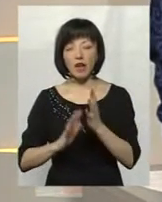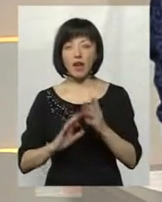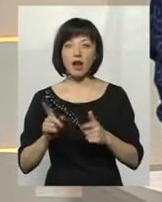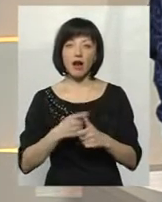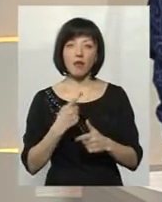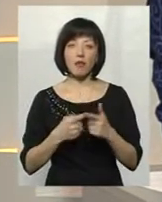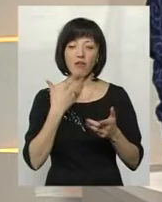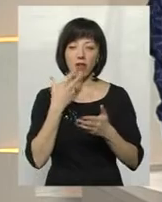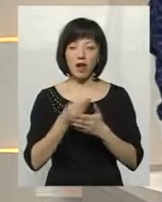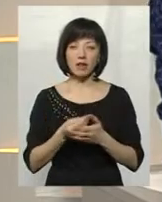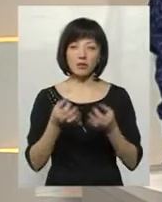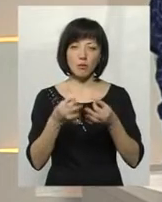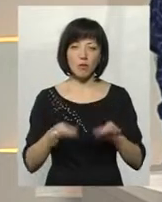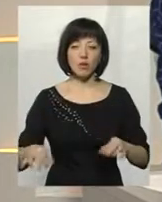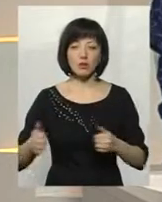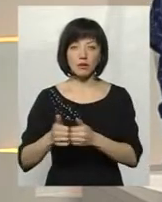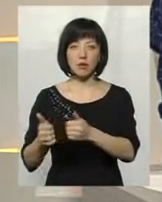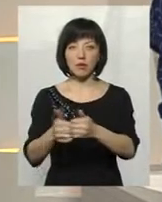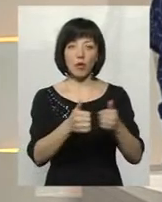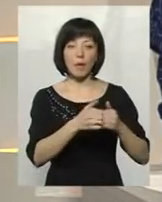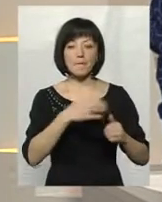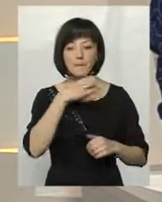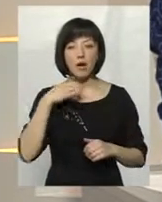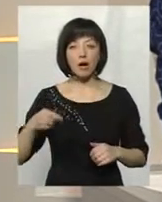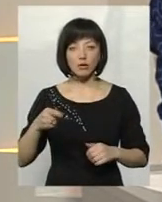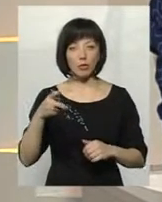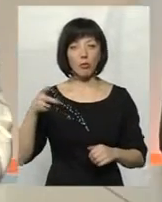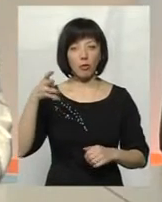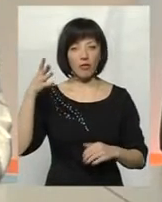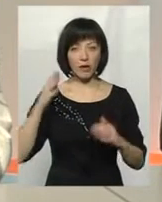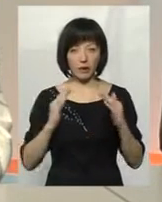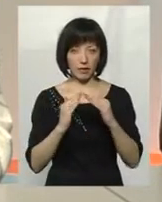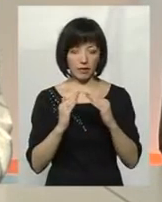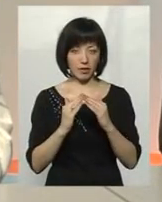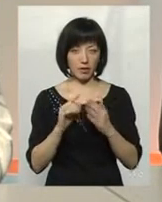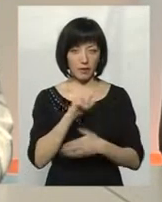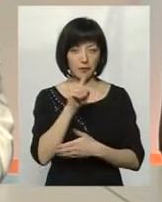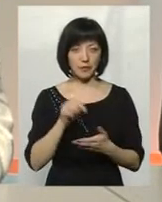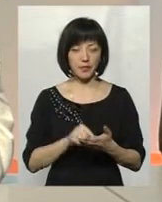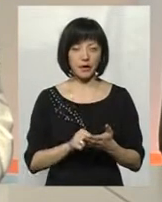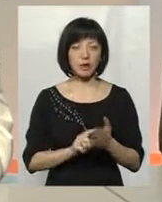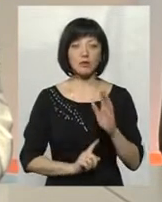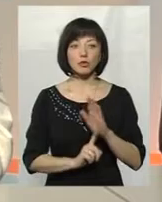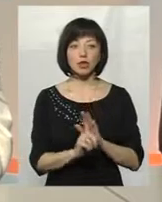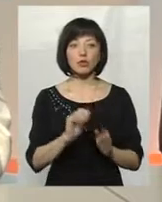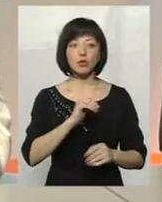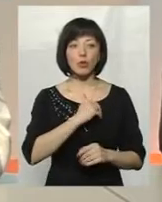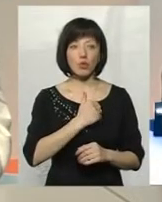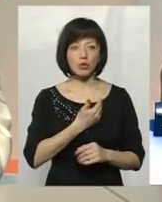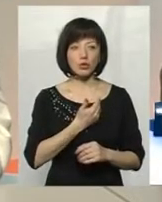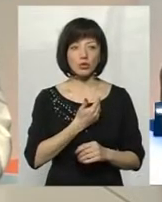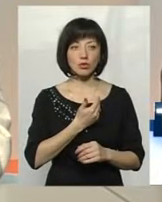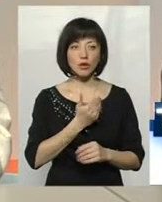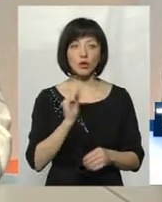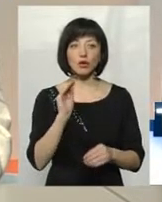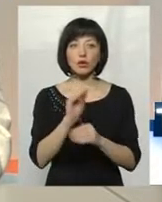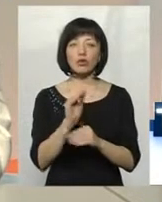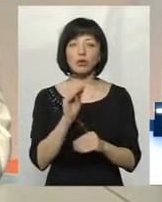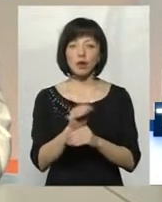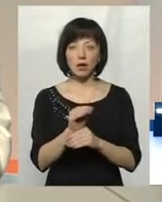власний простір довкола багатоповерхівки? Ну, спочатку я хочу, так скажем, додати ремарку